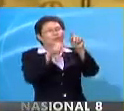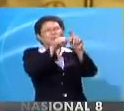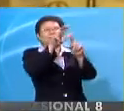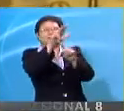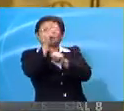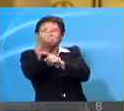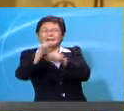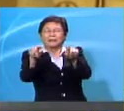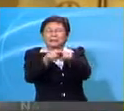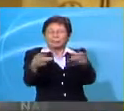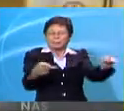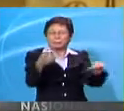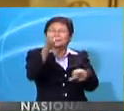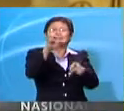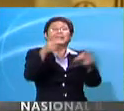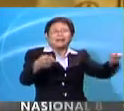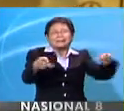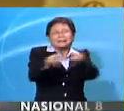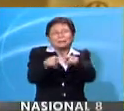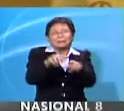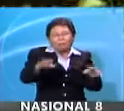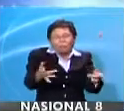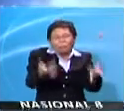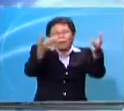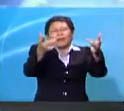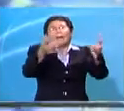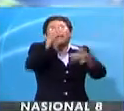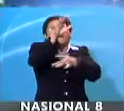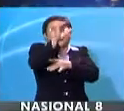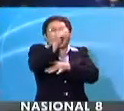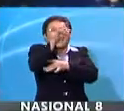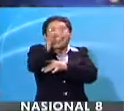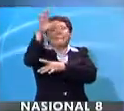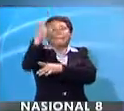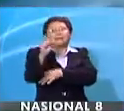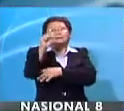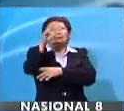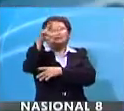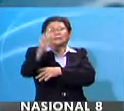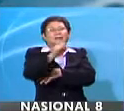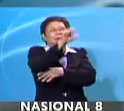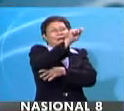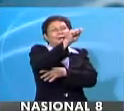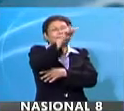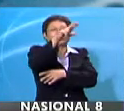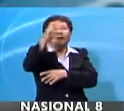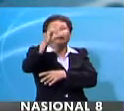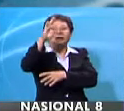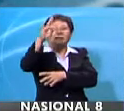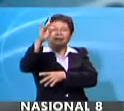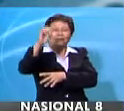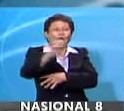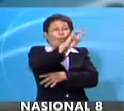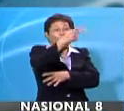berat yang sama dengan kereta sedan 4x4 dan lebih ringan berbanding Airbus A380. Seterusnya, aplikasi